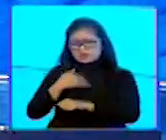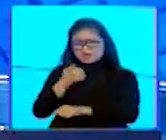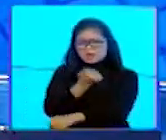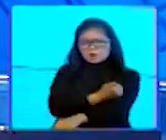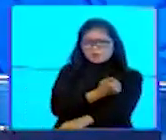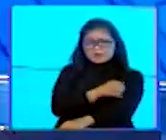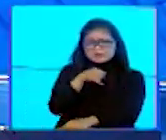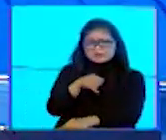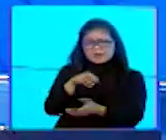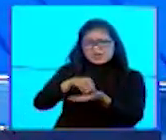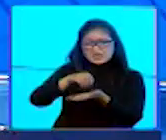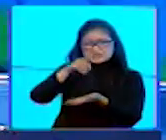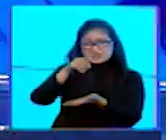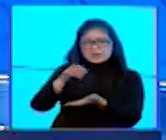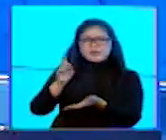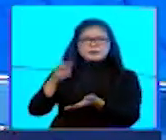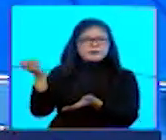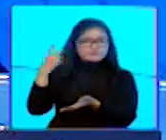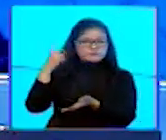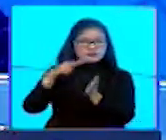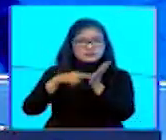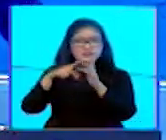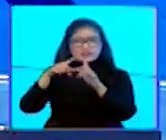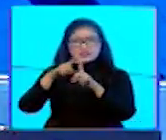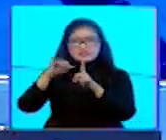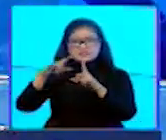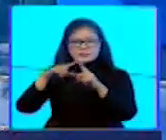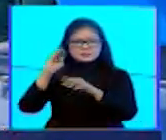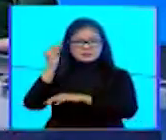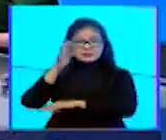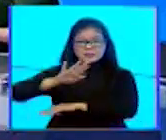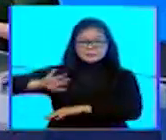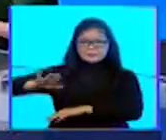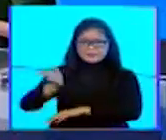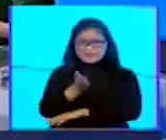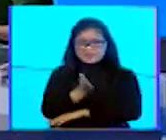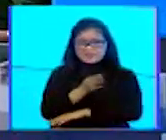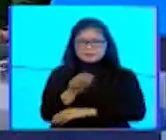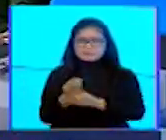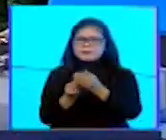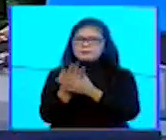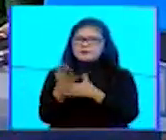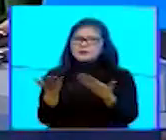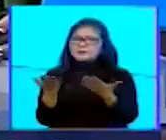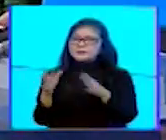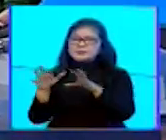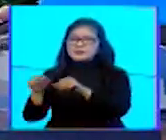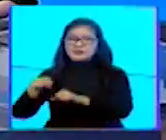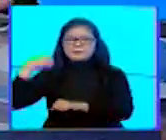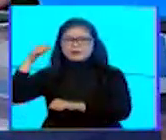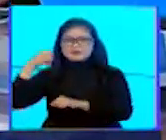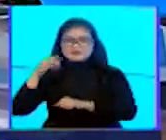bergabung bersama Nadia Raisa di Polres Metro Jakarta Barat. Ya, selamat siang Nadia, apa pengembangan pasca penangkapan musisi